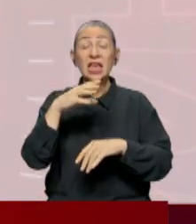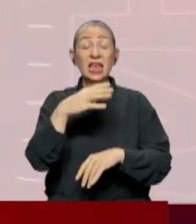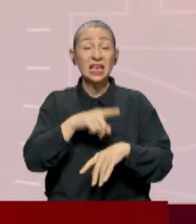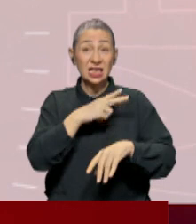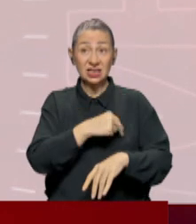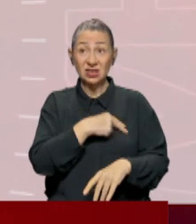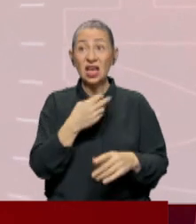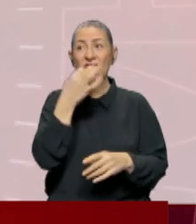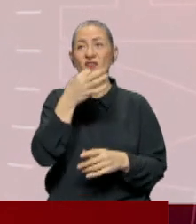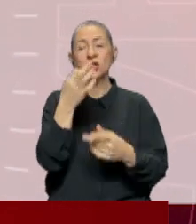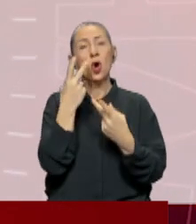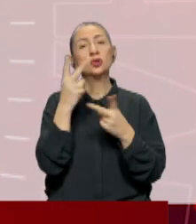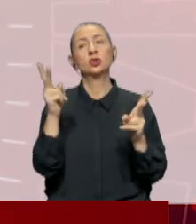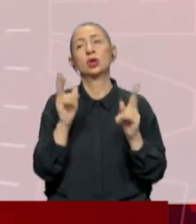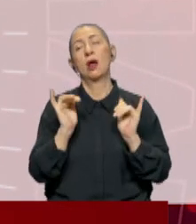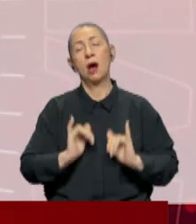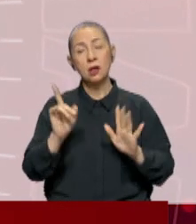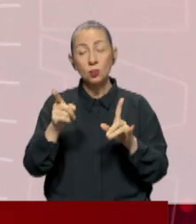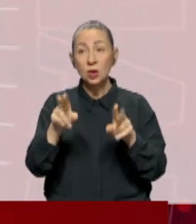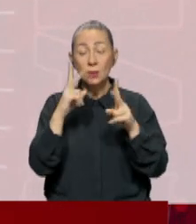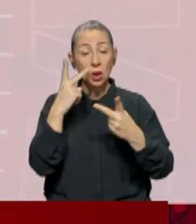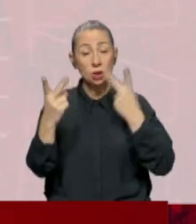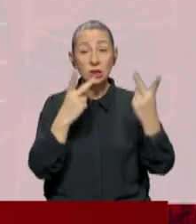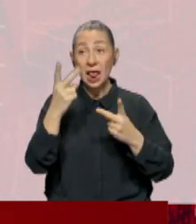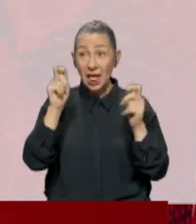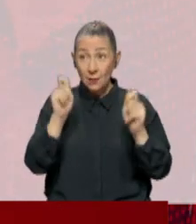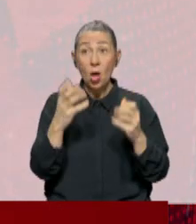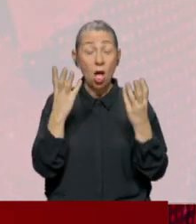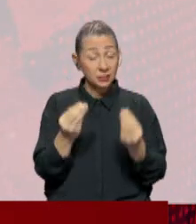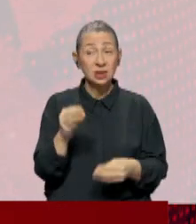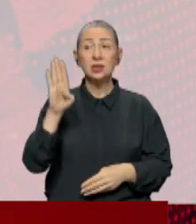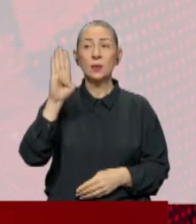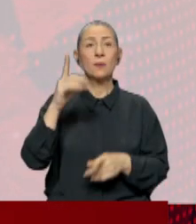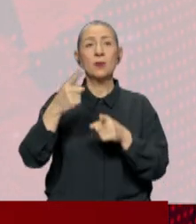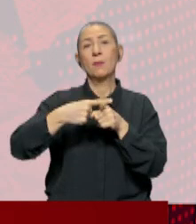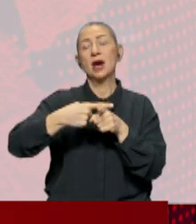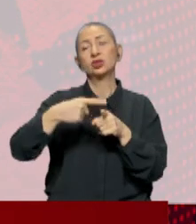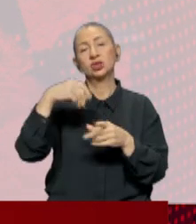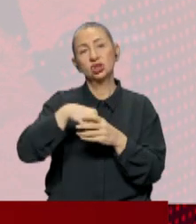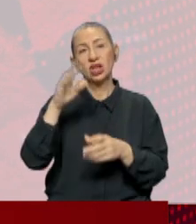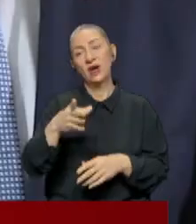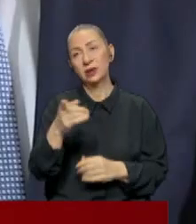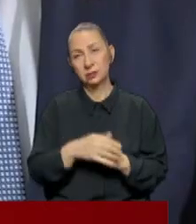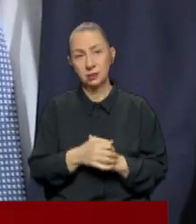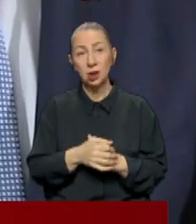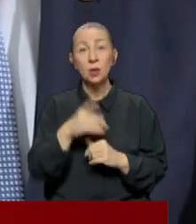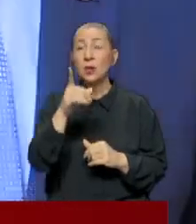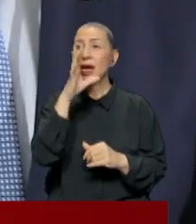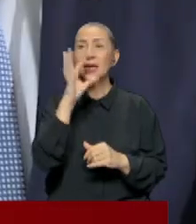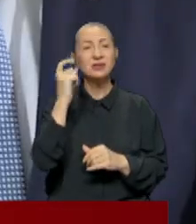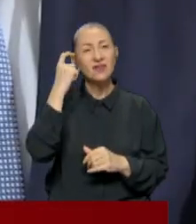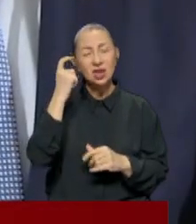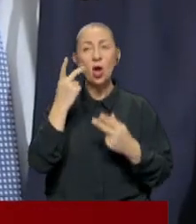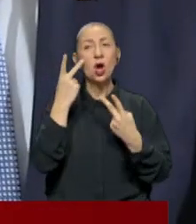ifade özgürlüğü oldukça geniştir ve bu tür gösterilerin yapılabiliyor olması da demokrasimizin bir parçasıdır. Buna kimse